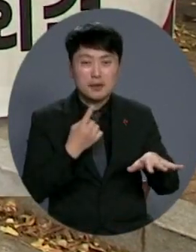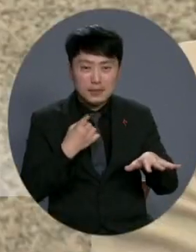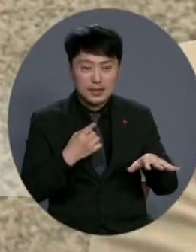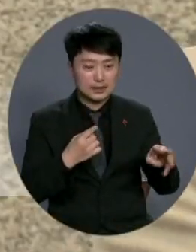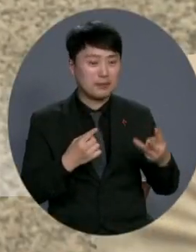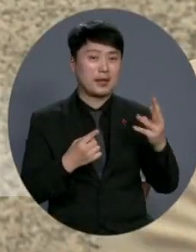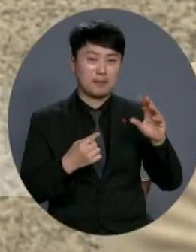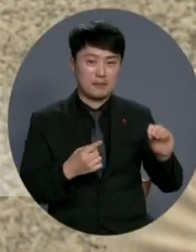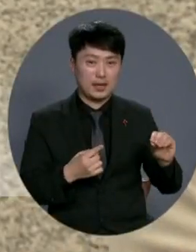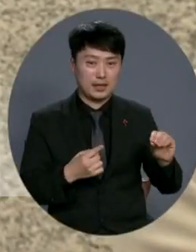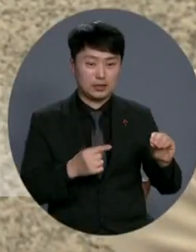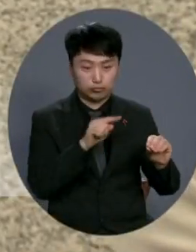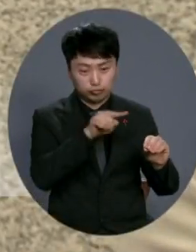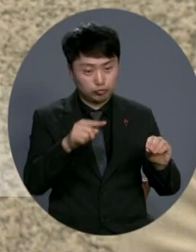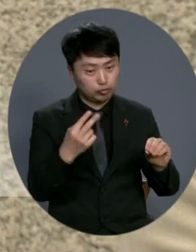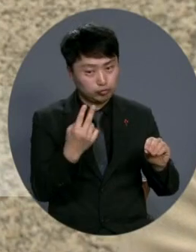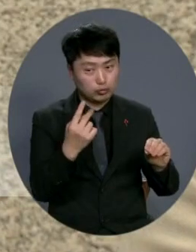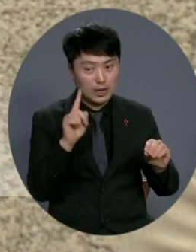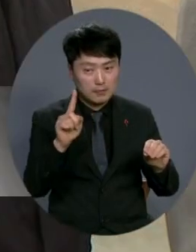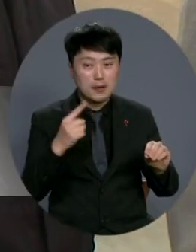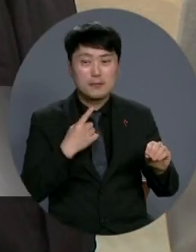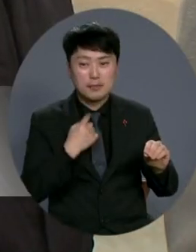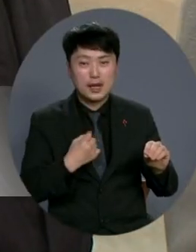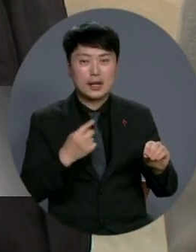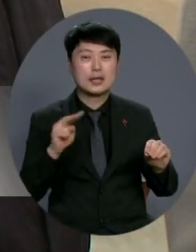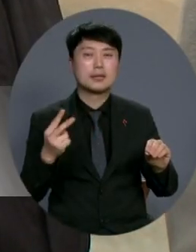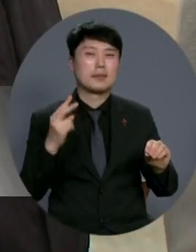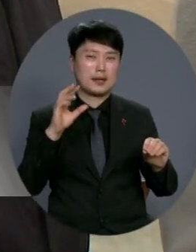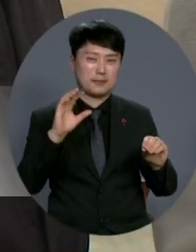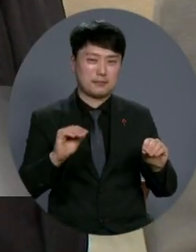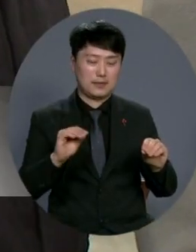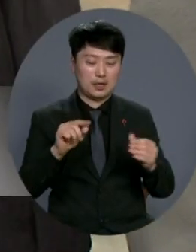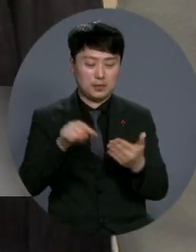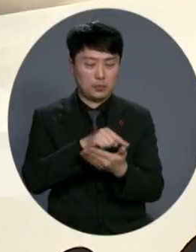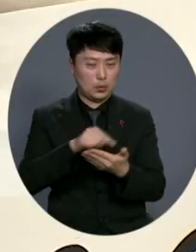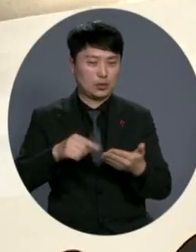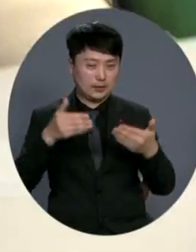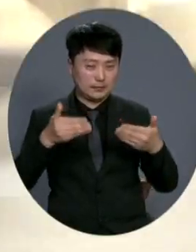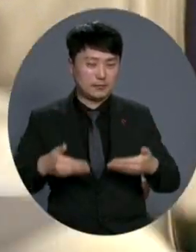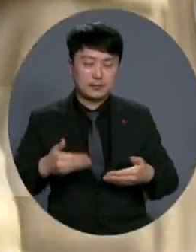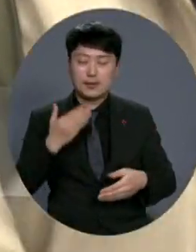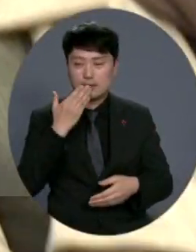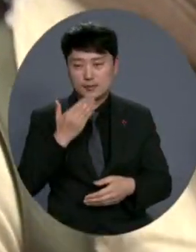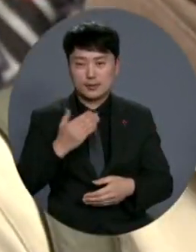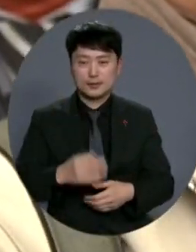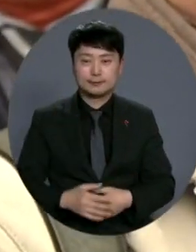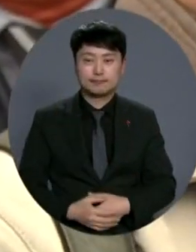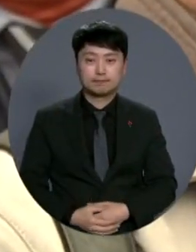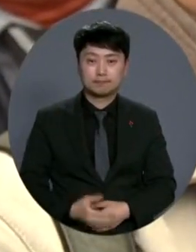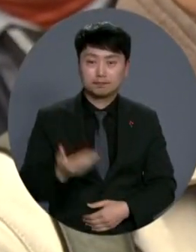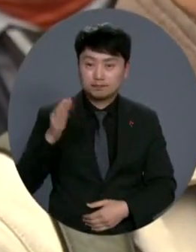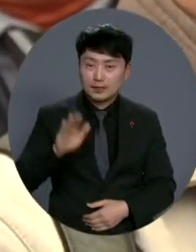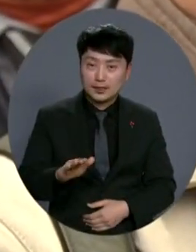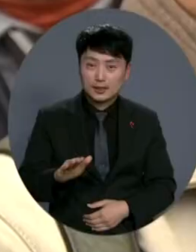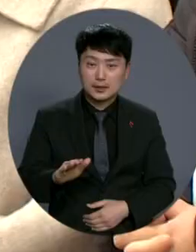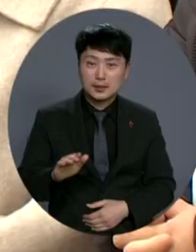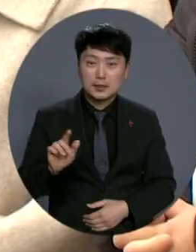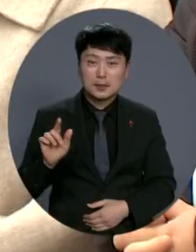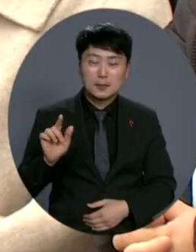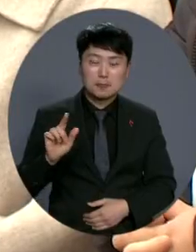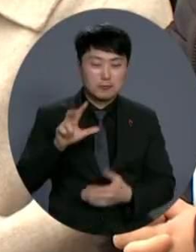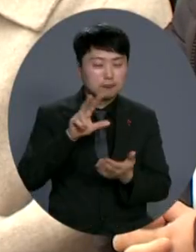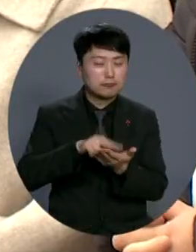시민은 300만 원. 한 번만 겪었을 경우 200만 원의 위자료가 산정됐습니다. 하지만 아직 가야 할